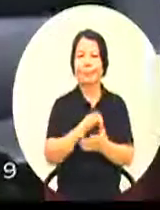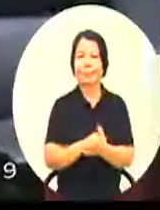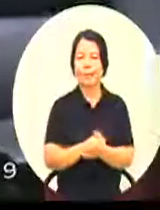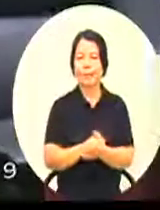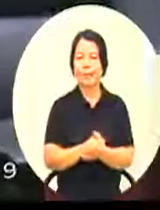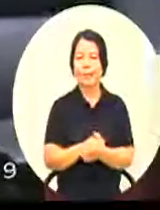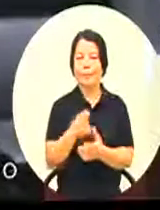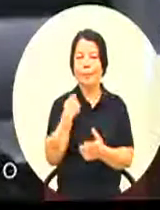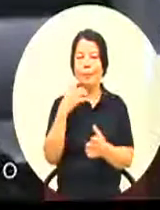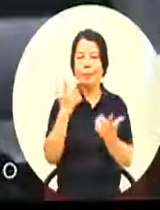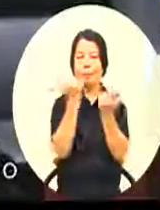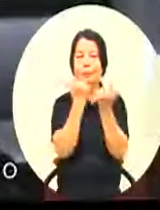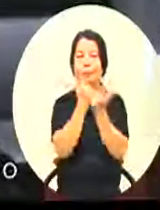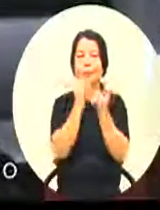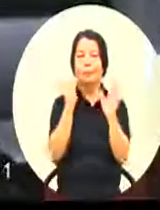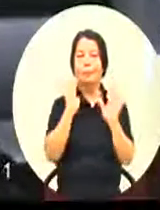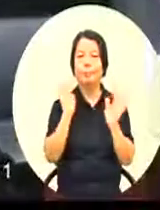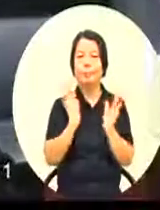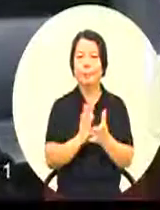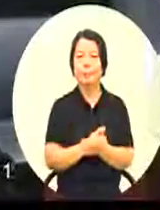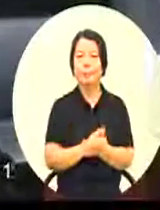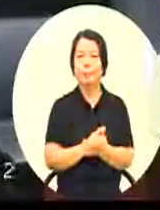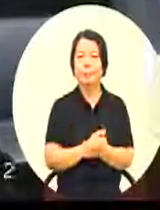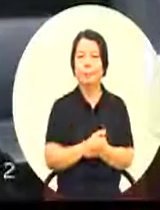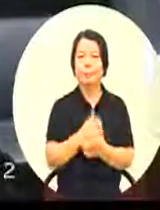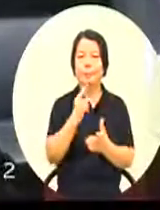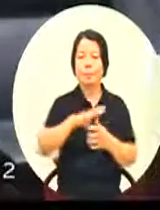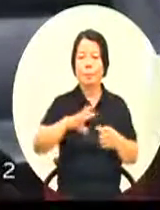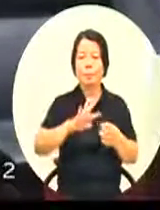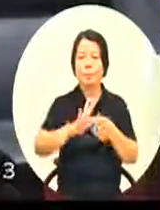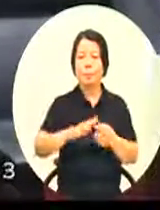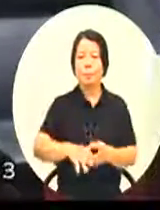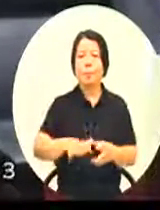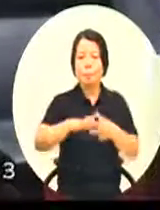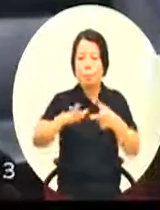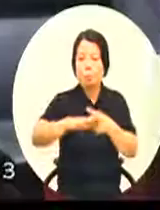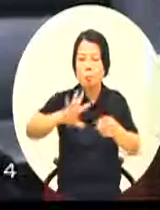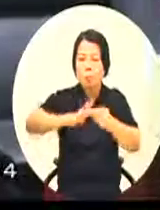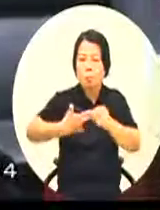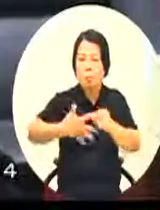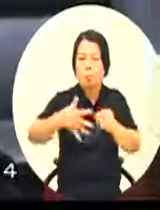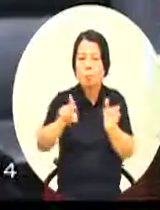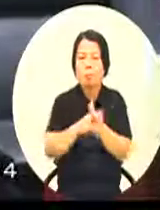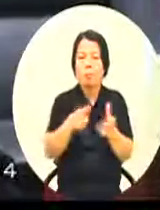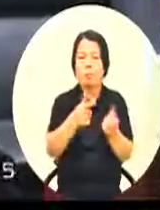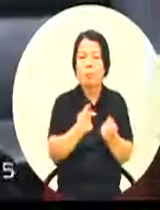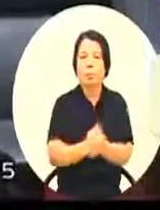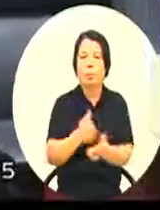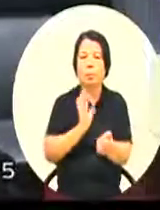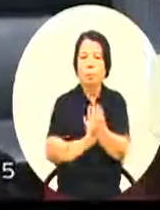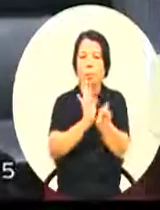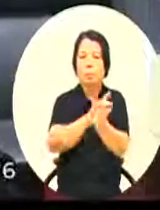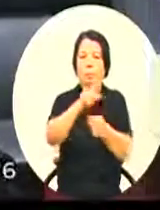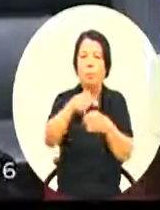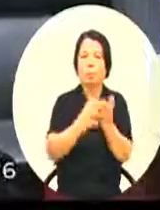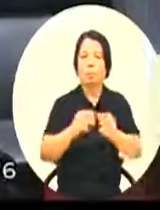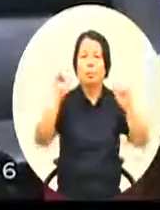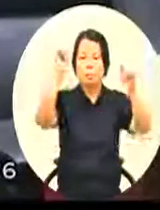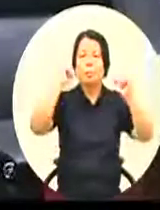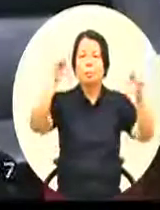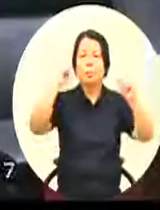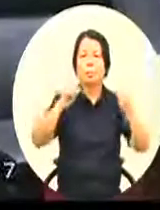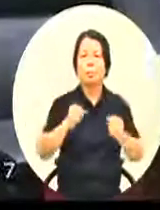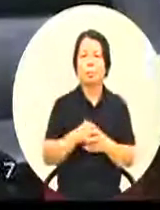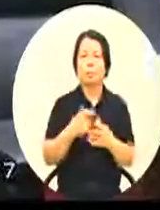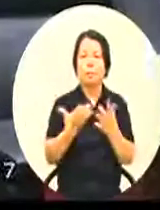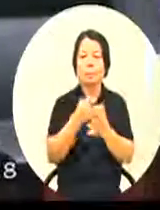我是一个台北市的小孩。我们在国小国中的时候，我们大概那时候大概就是推行就是体育啦、运动方面